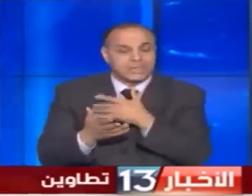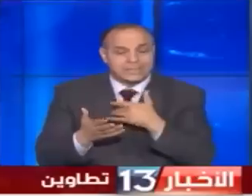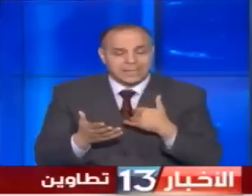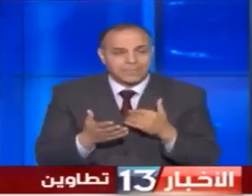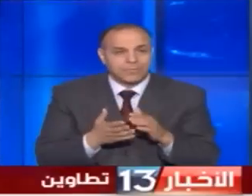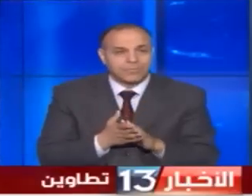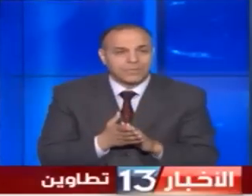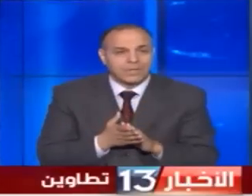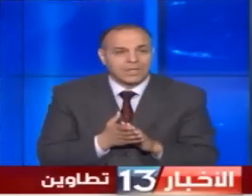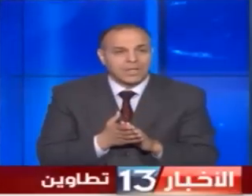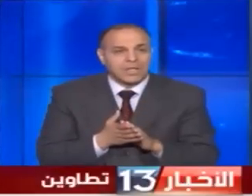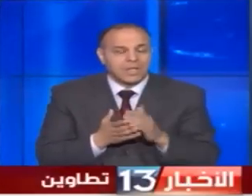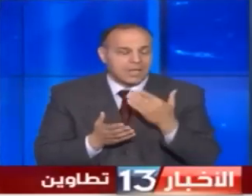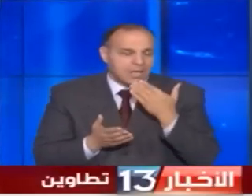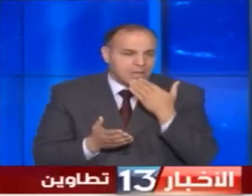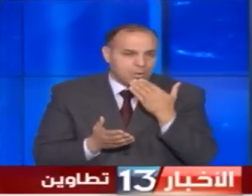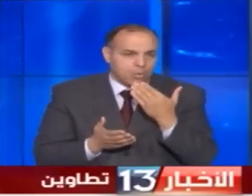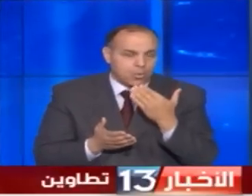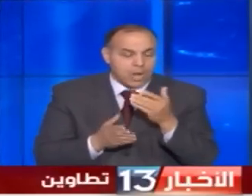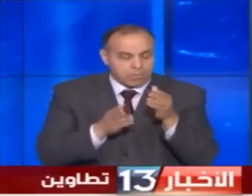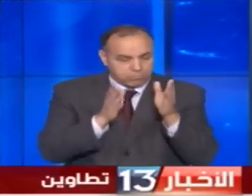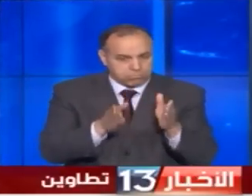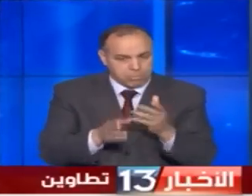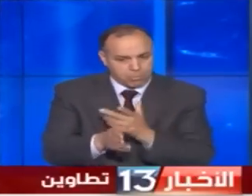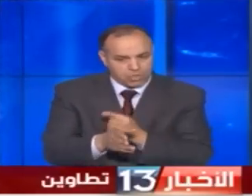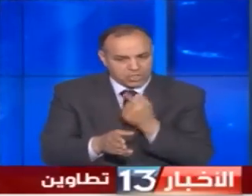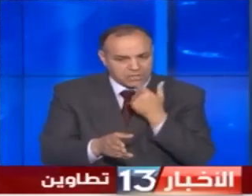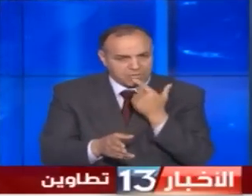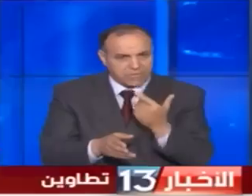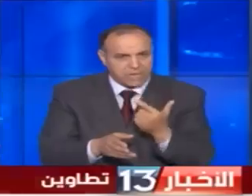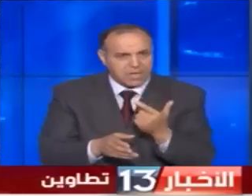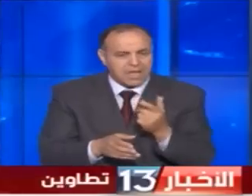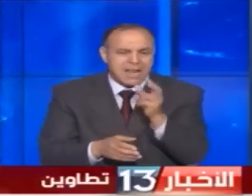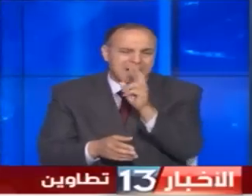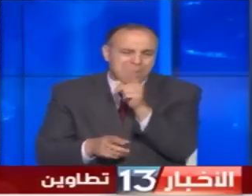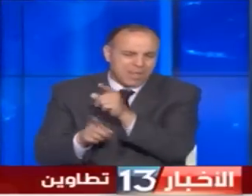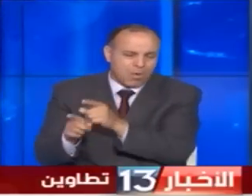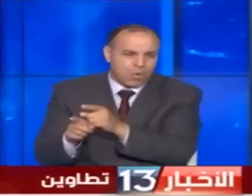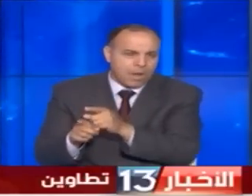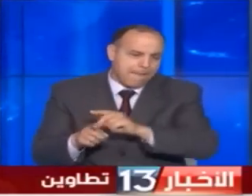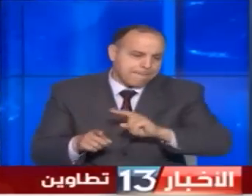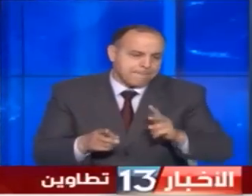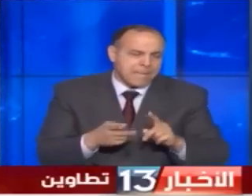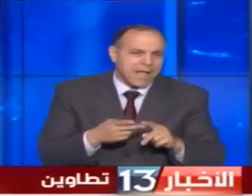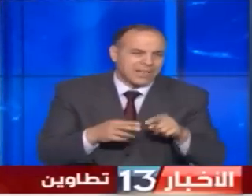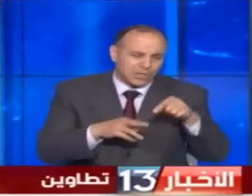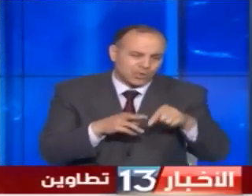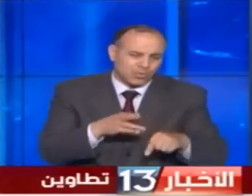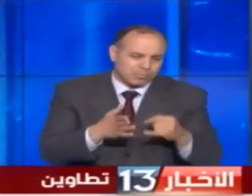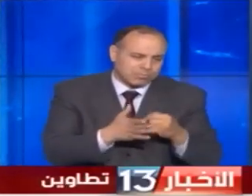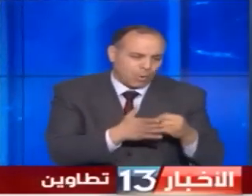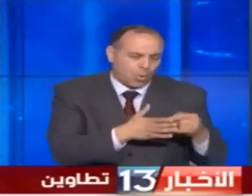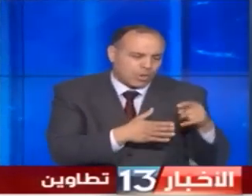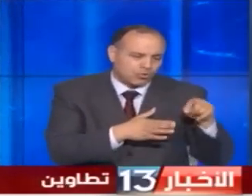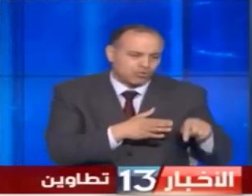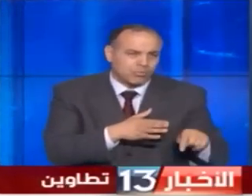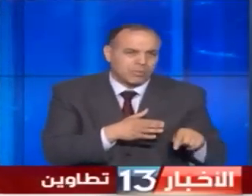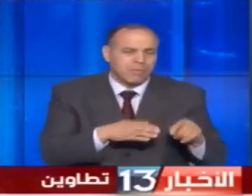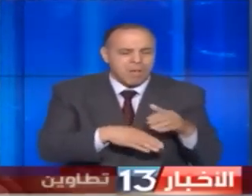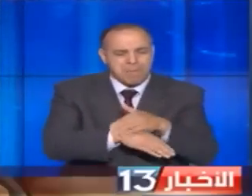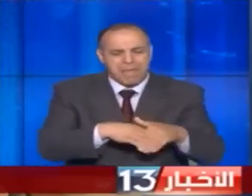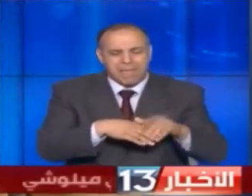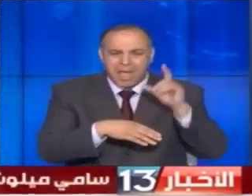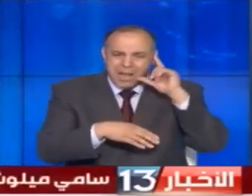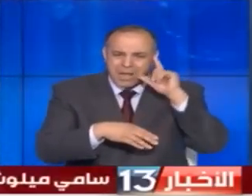مطالبه فصل المستشفى الى مستشفى وبعدين هذا المناطق المجاوره لان المنطقه اللي كلهم